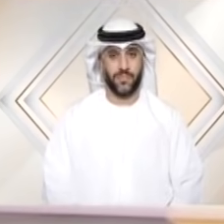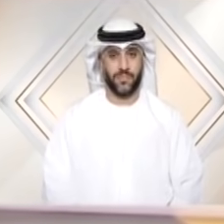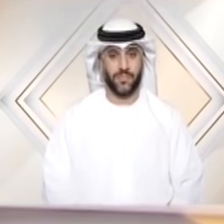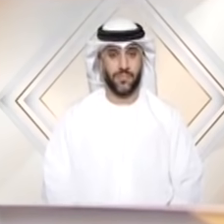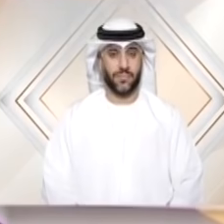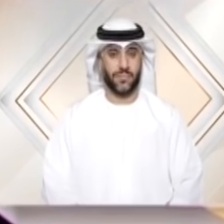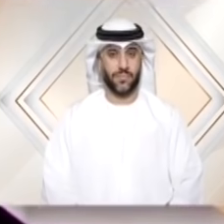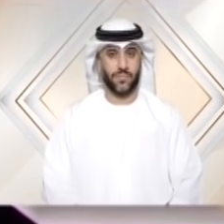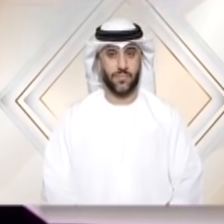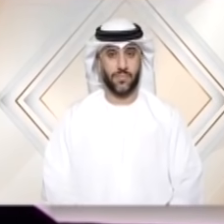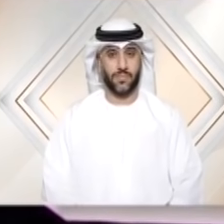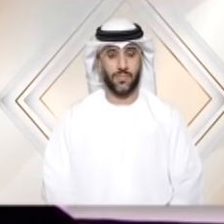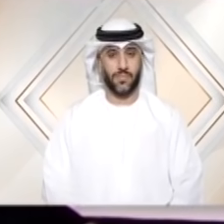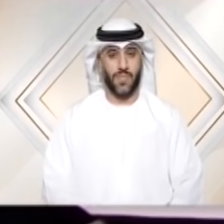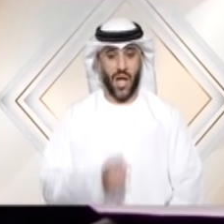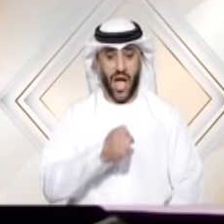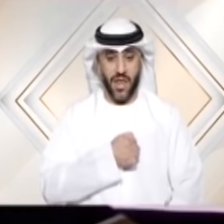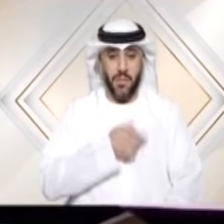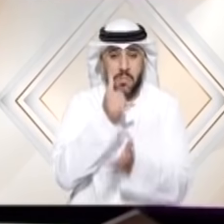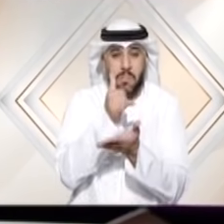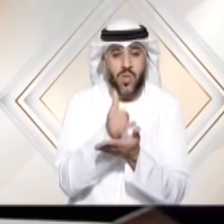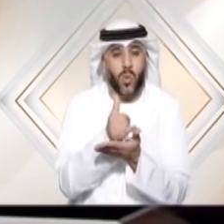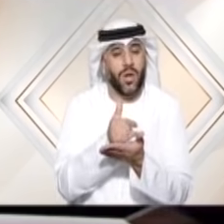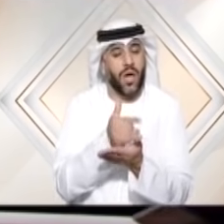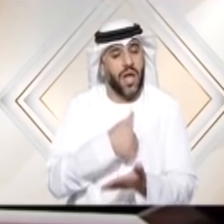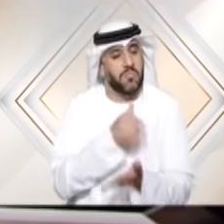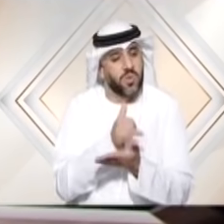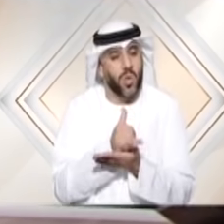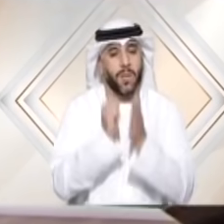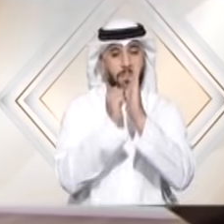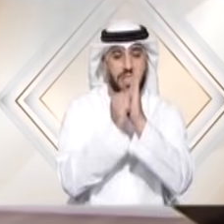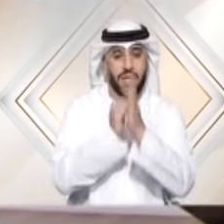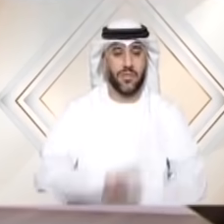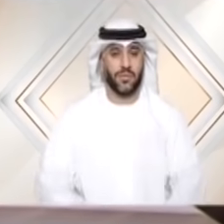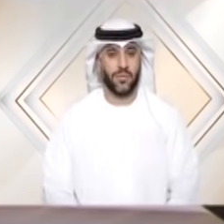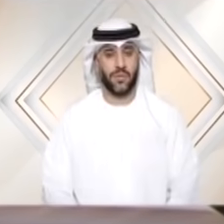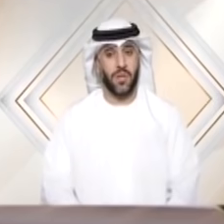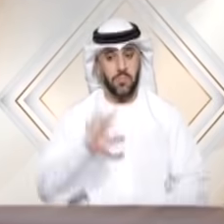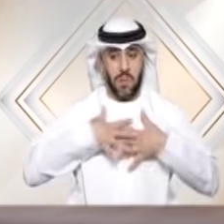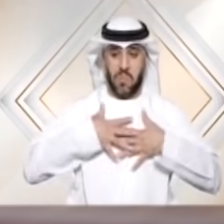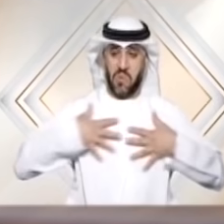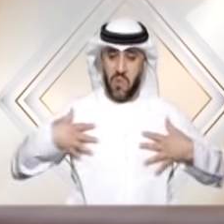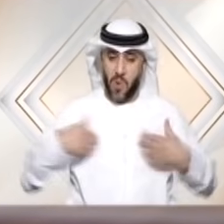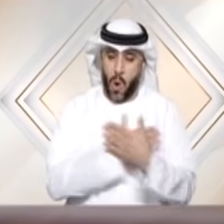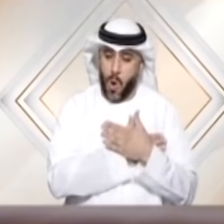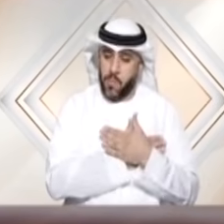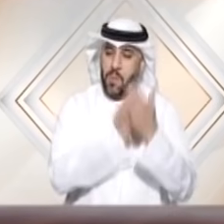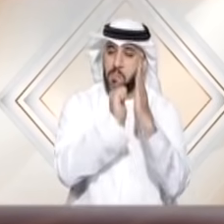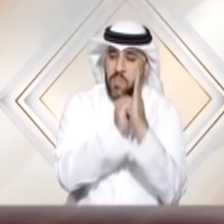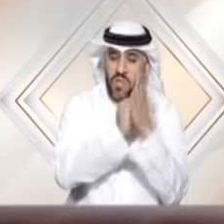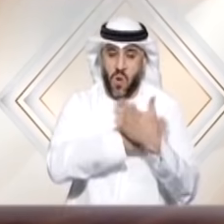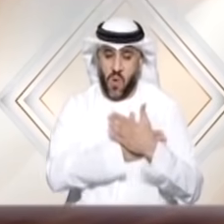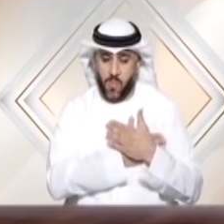إنه أنا كنت مسؤولة عن هذا البيت. نعم. وفي كل سعادة وكنت نعم. سعيدة جدا،